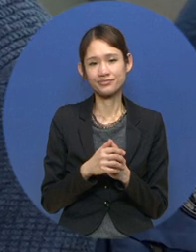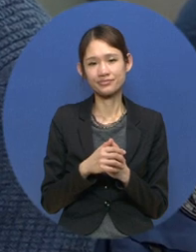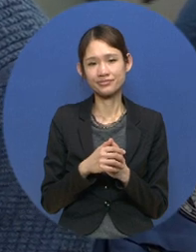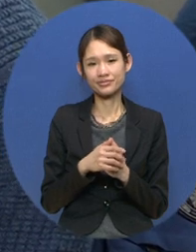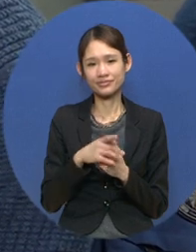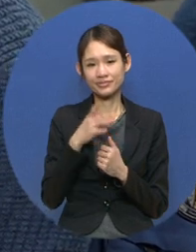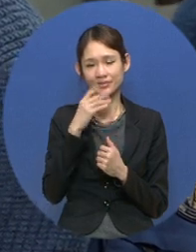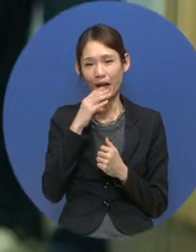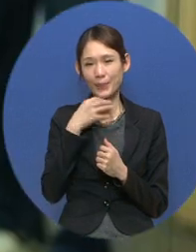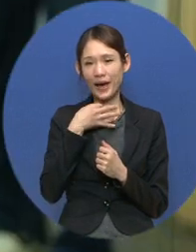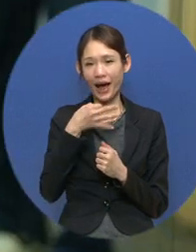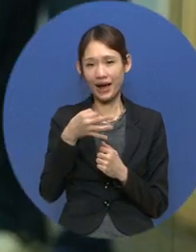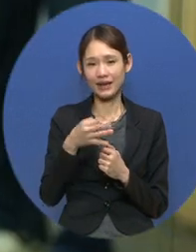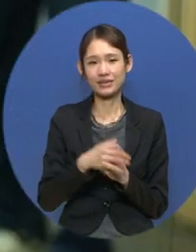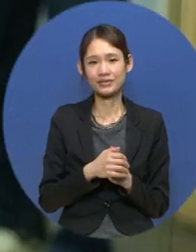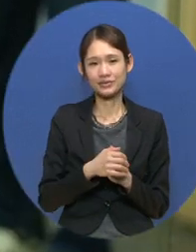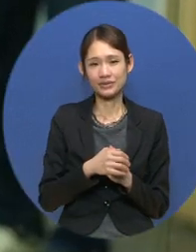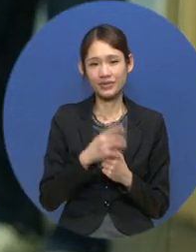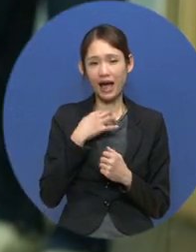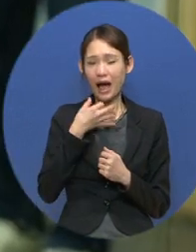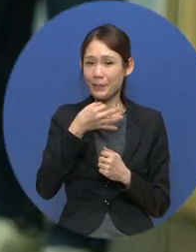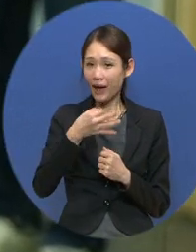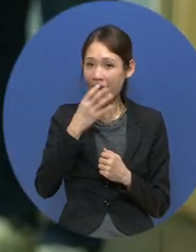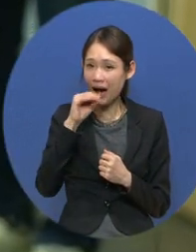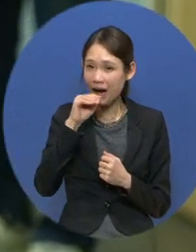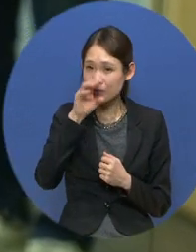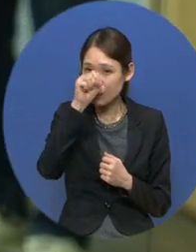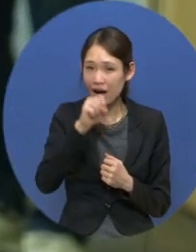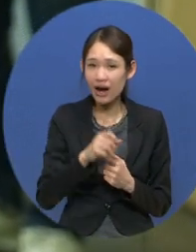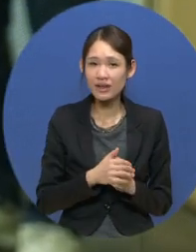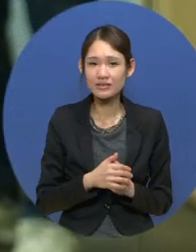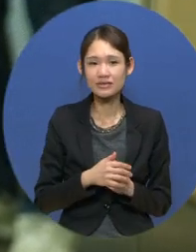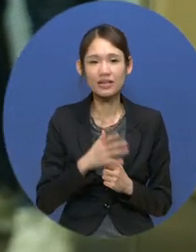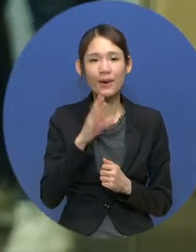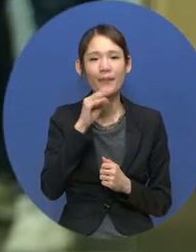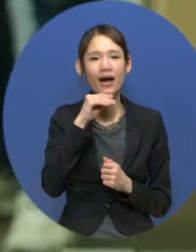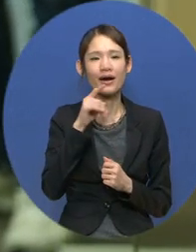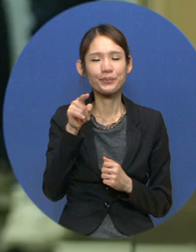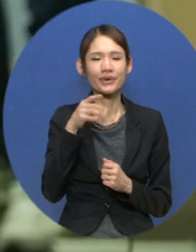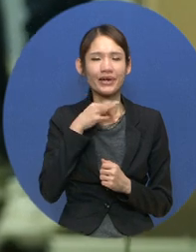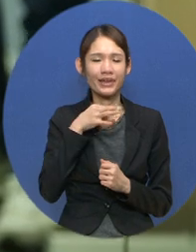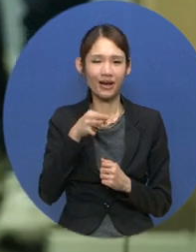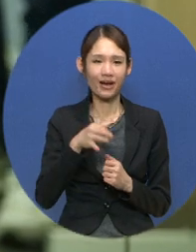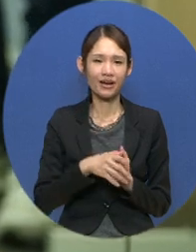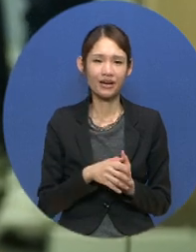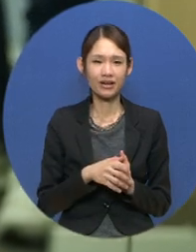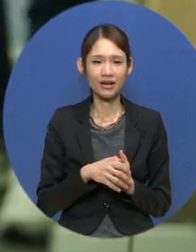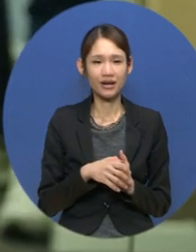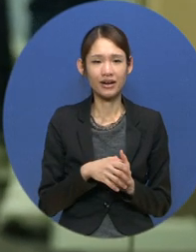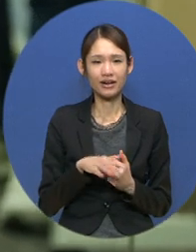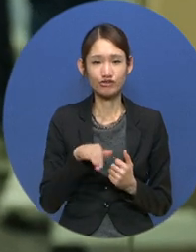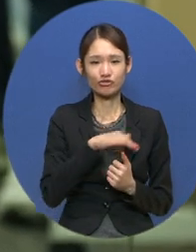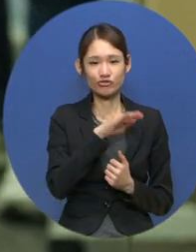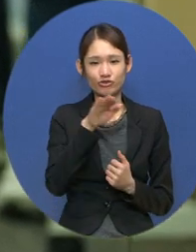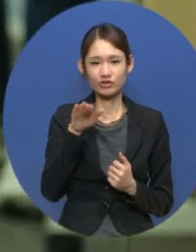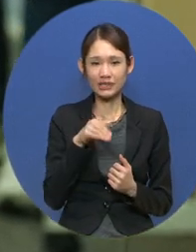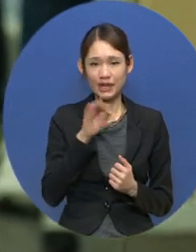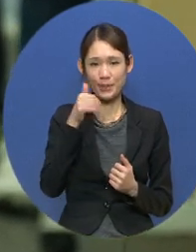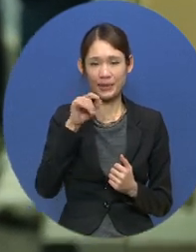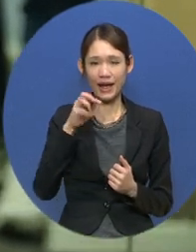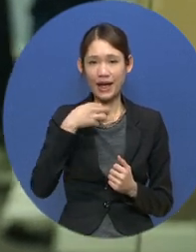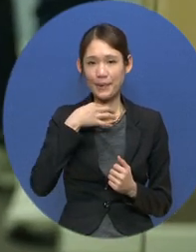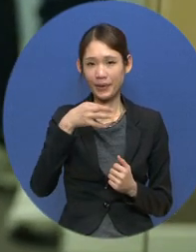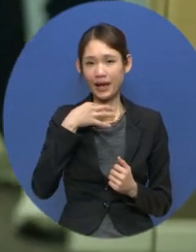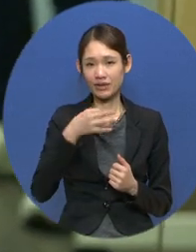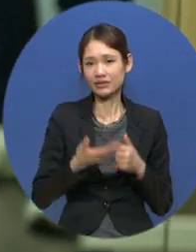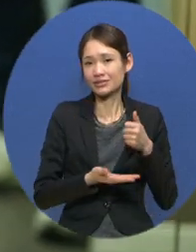발음 하고. 아, 발음이 좋았어? 발음이 약간. 약간. 의리할 때. 어. 발음 좀 마셨어?